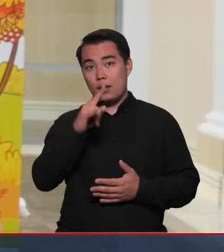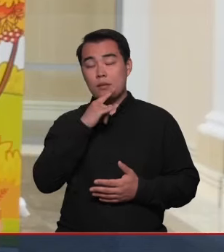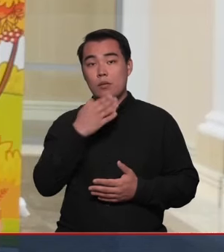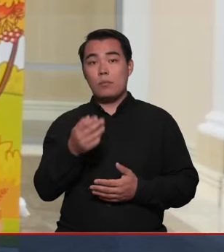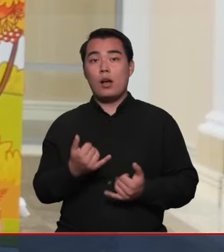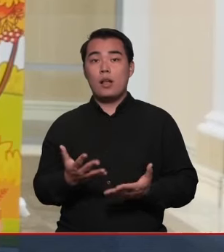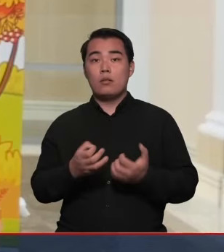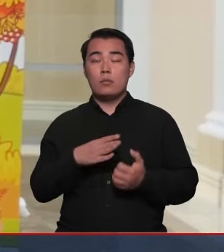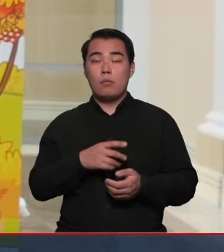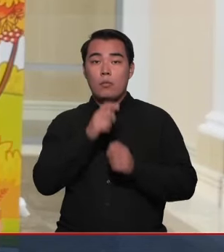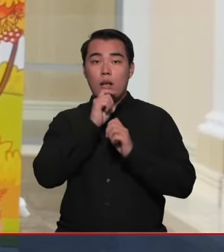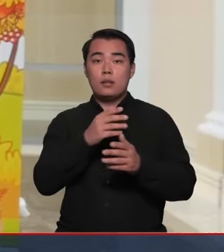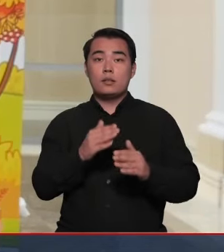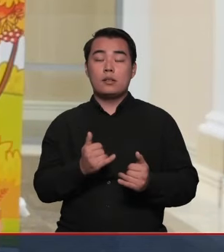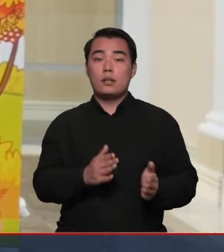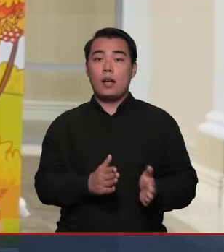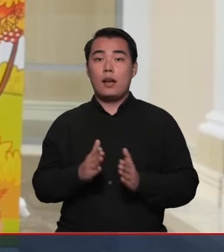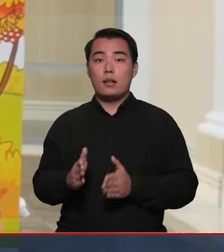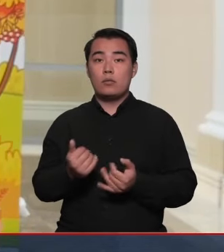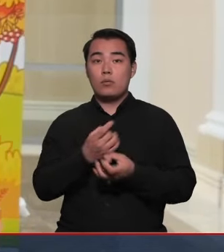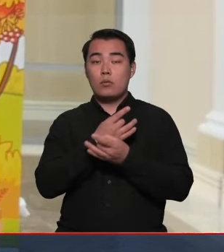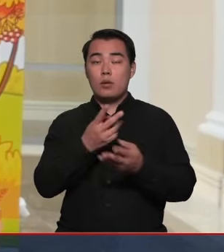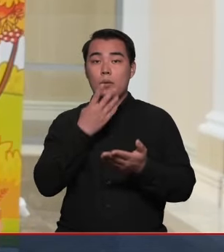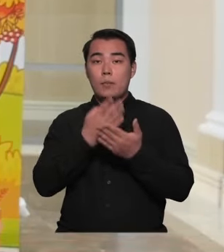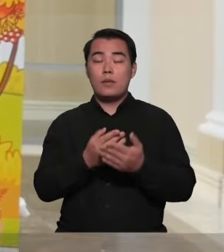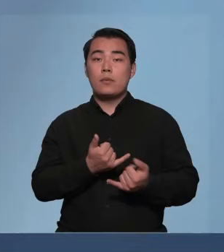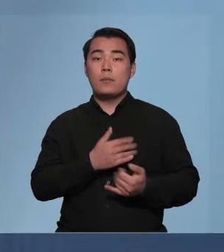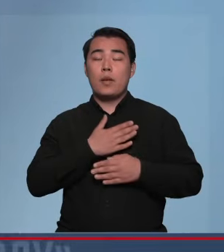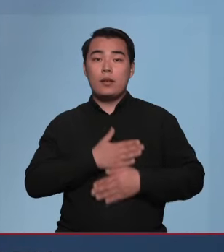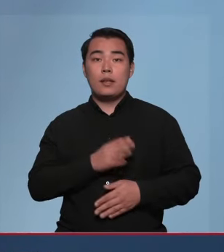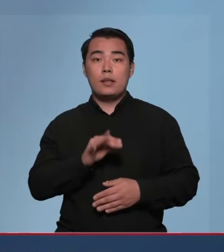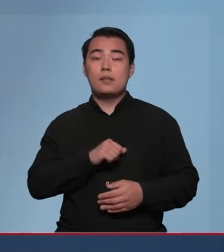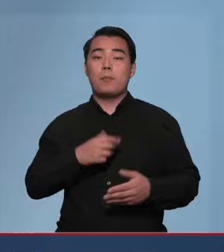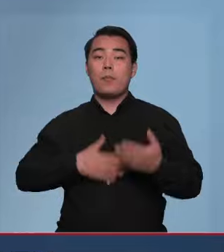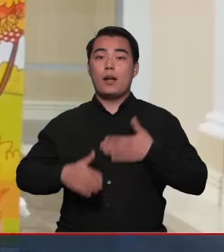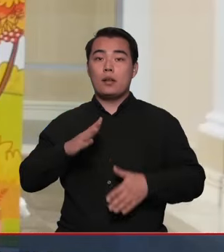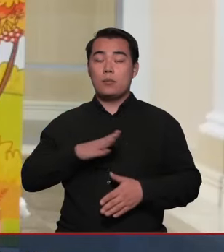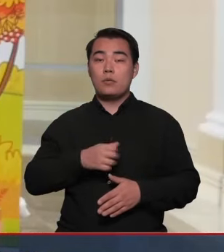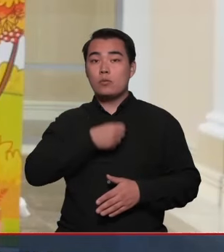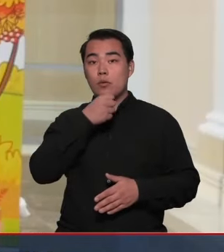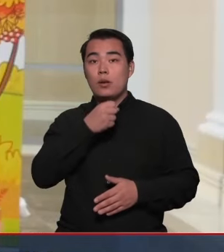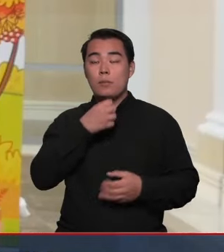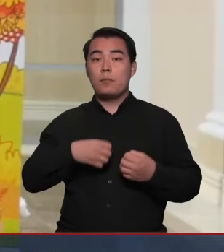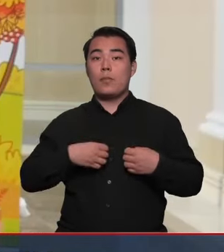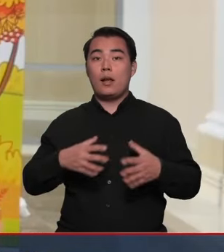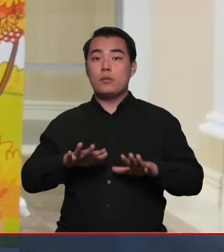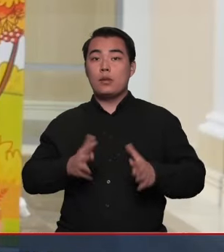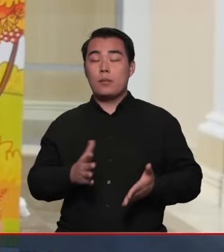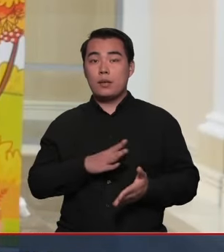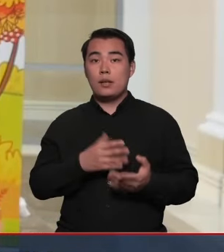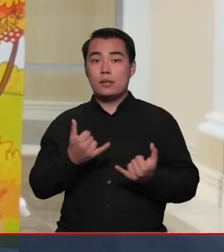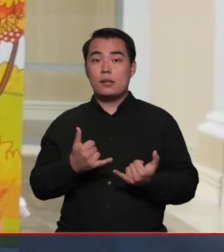Дети получили подарки отряда этнокультурных объединений. Они очень довольны и, в свою очередь, порадовали взрослых праздничным представлением.